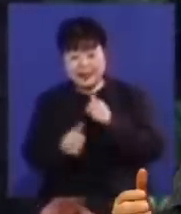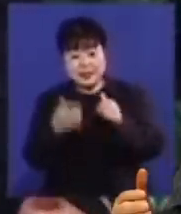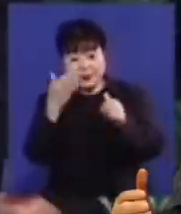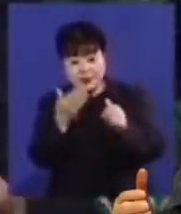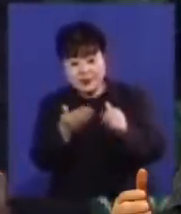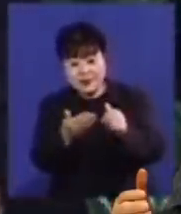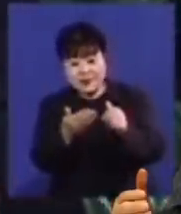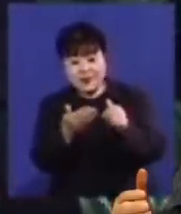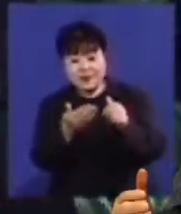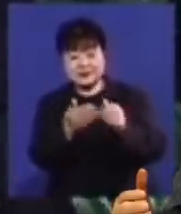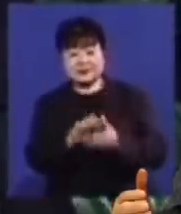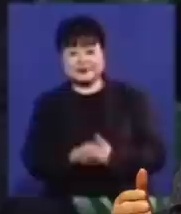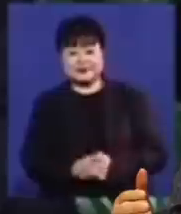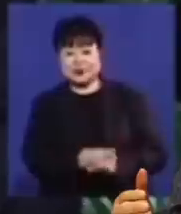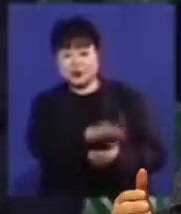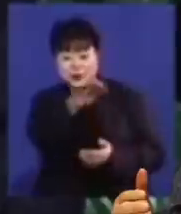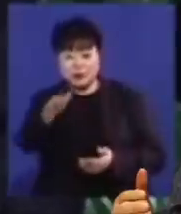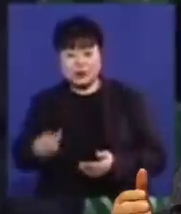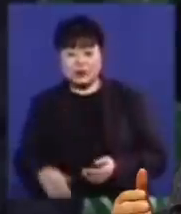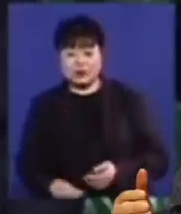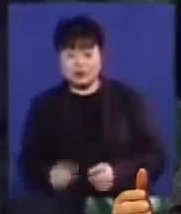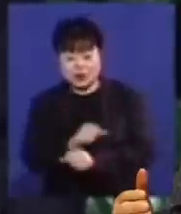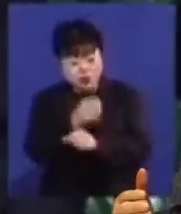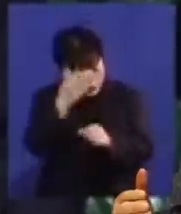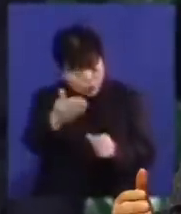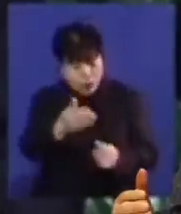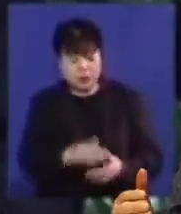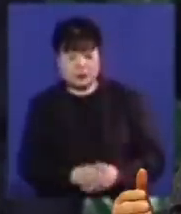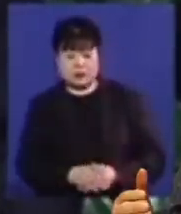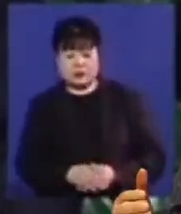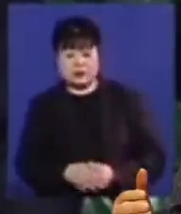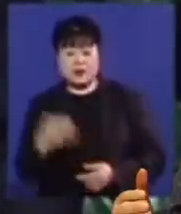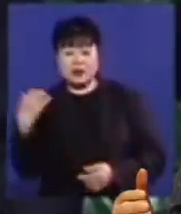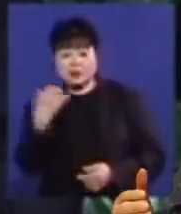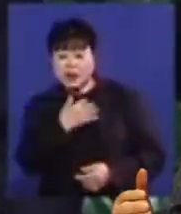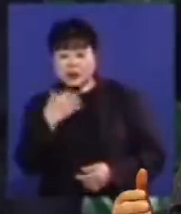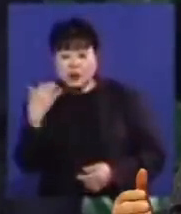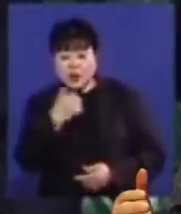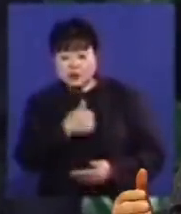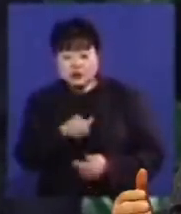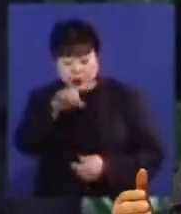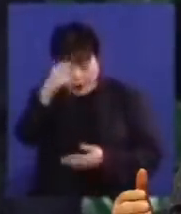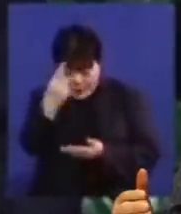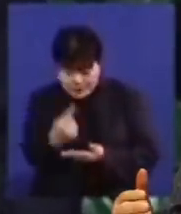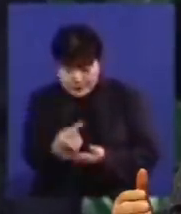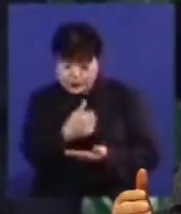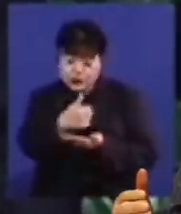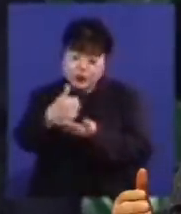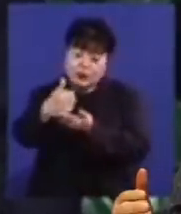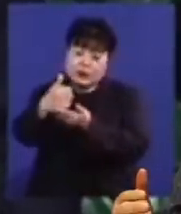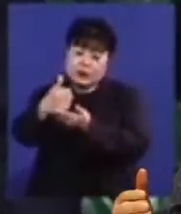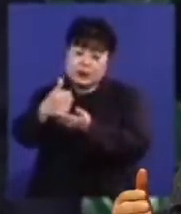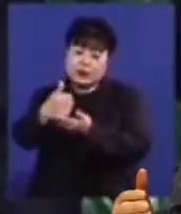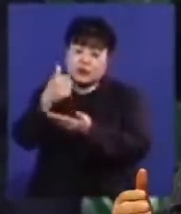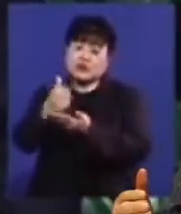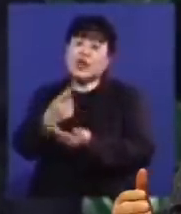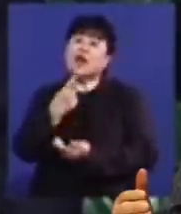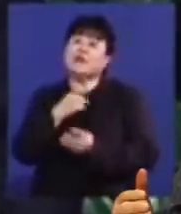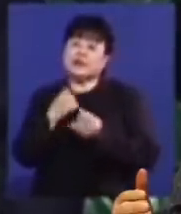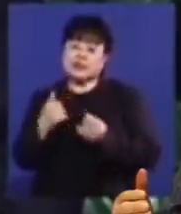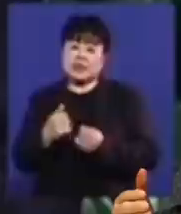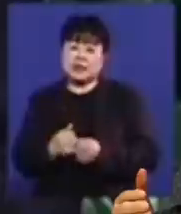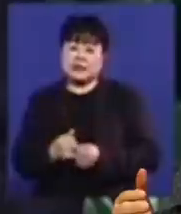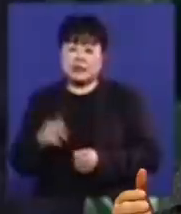하나님께서 우리에게 끝없이 용서해 주는 것입니다. 베드로가 주님께 나와서 주님이여 내게 죄 지은 사람을